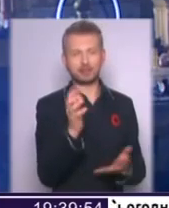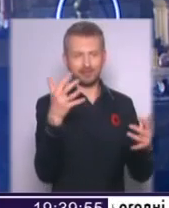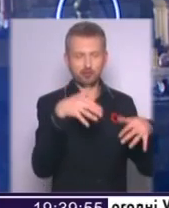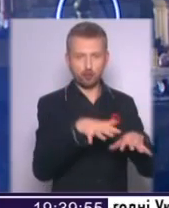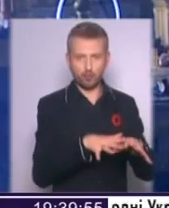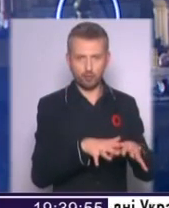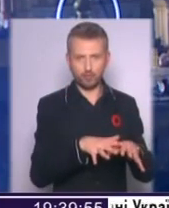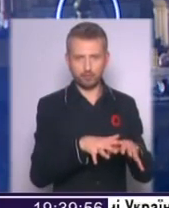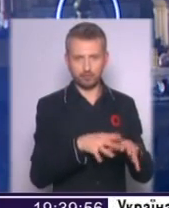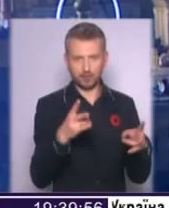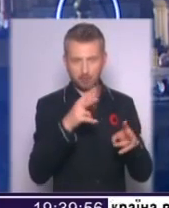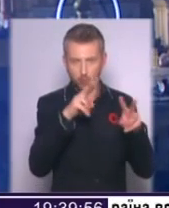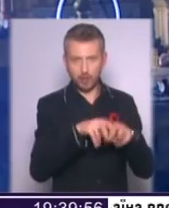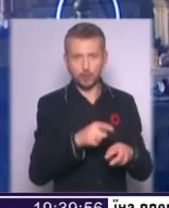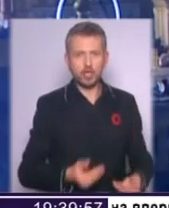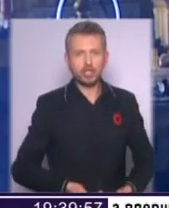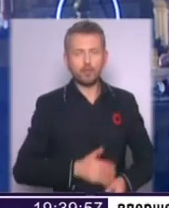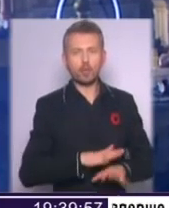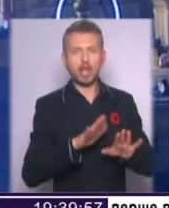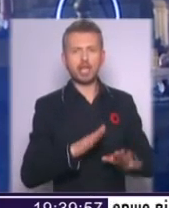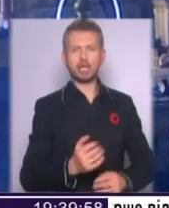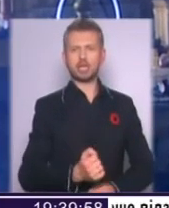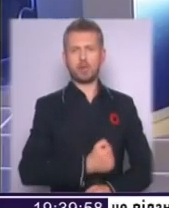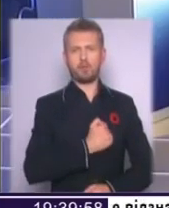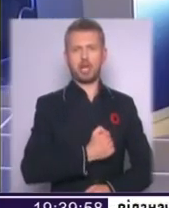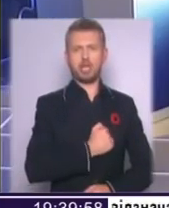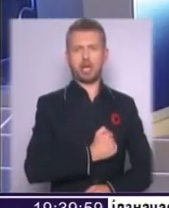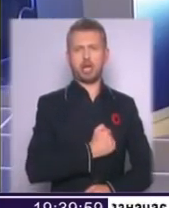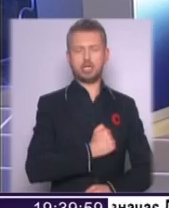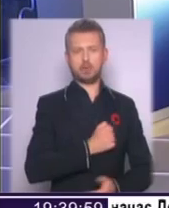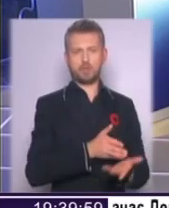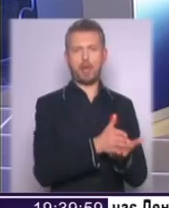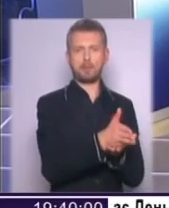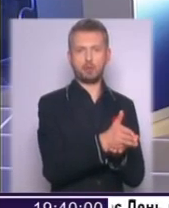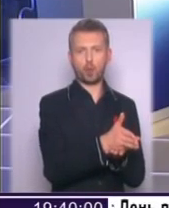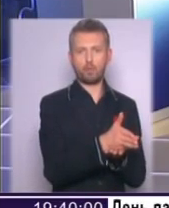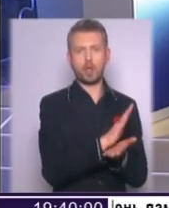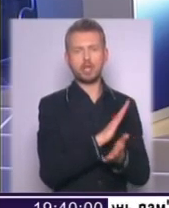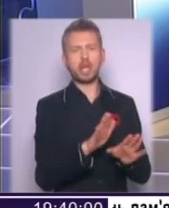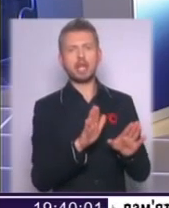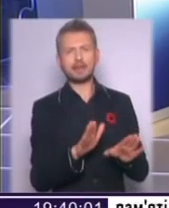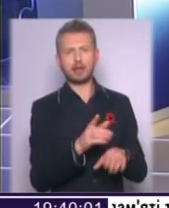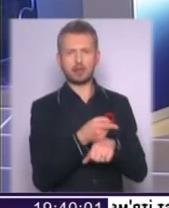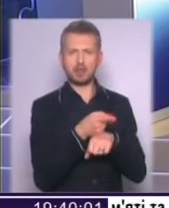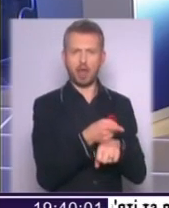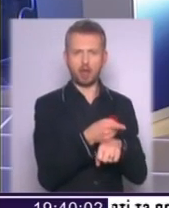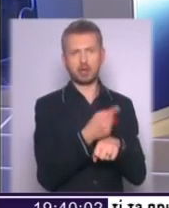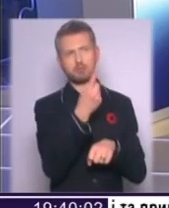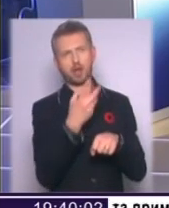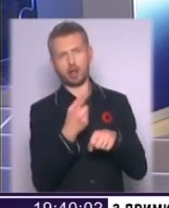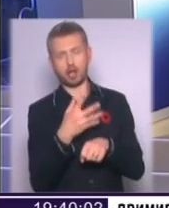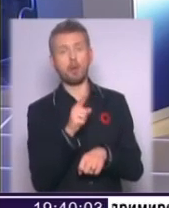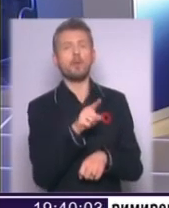розглядати, вони живуть не тільки мілітаристським напрямком, не тільки танками, ракетами. Вони у них